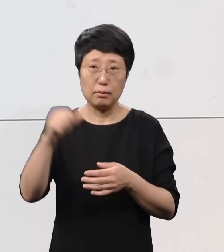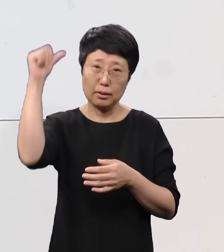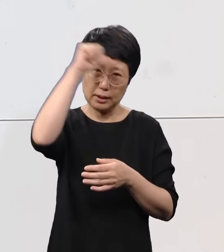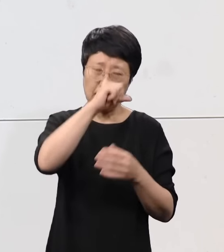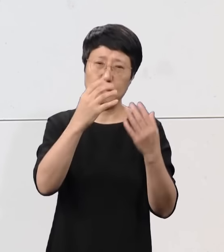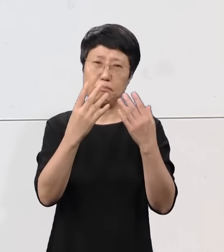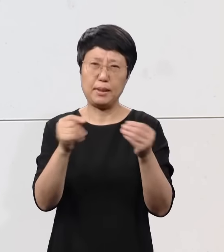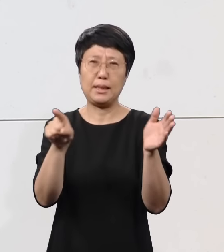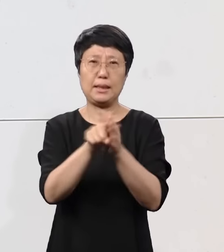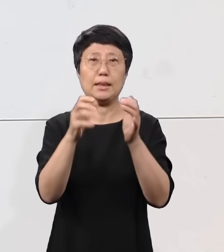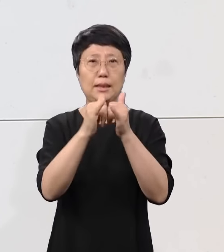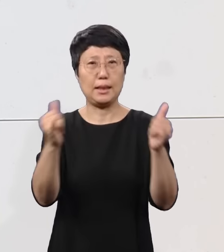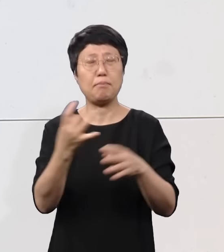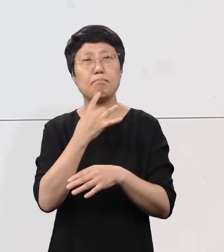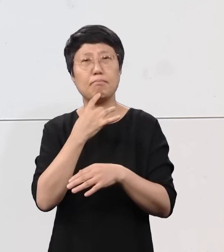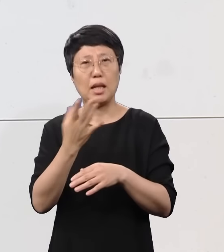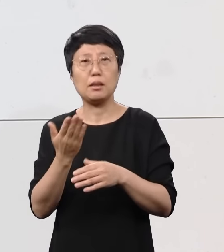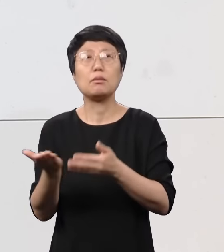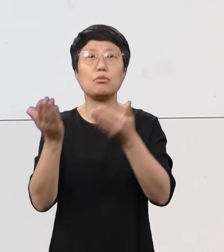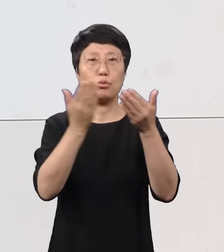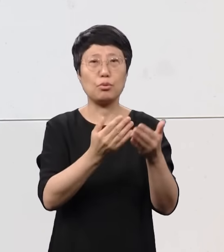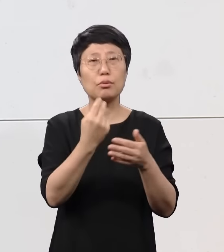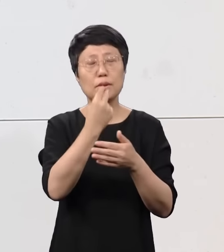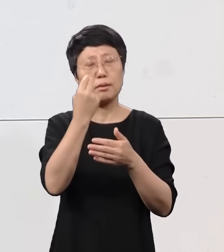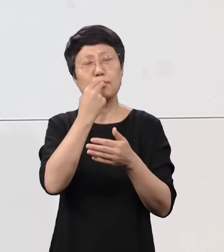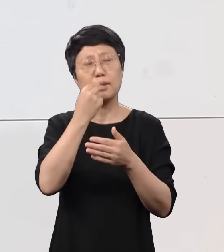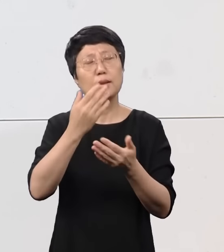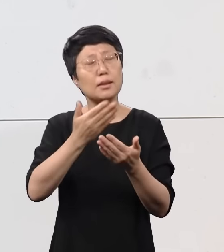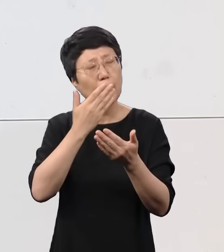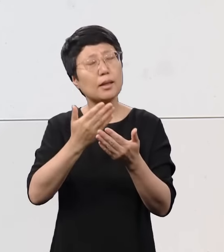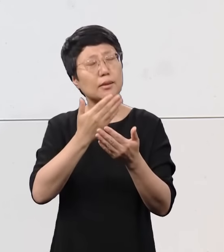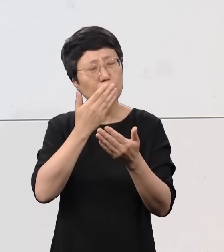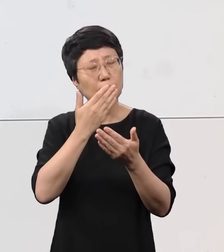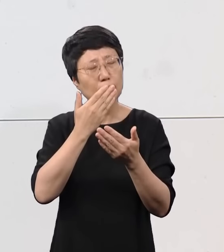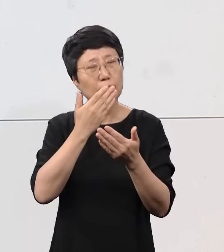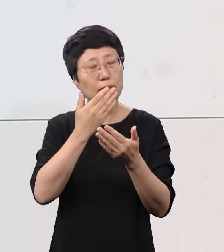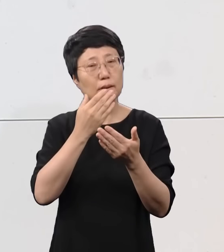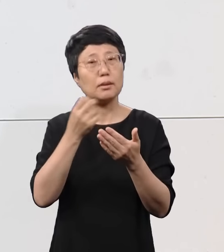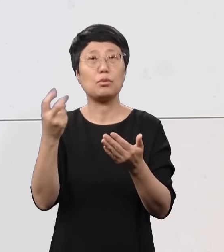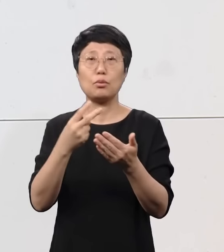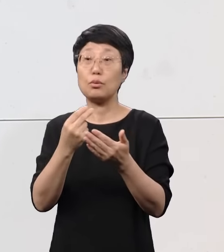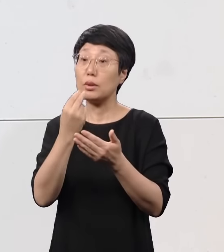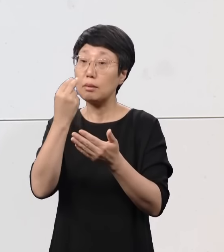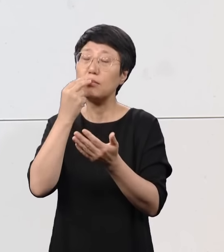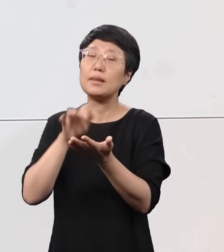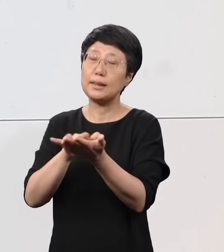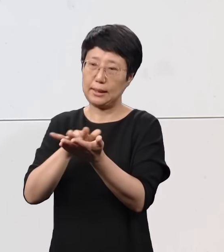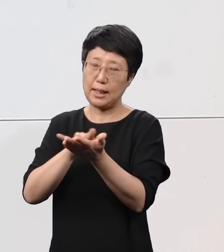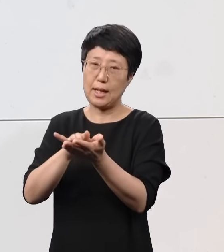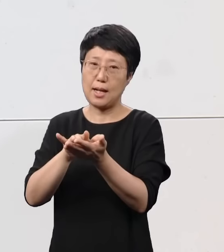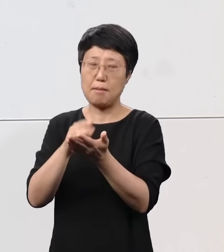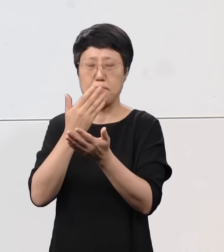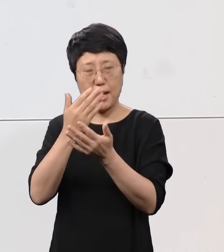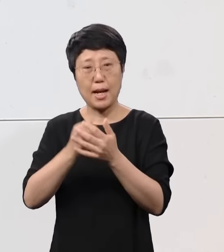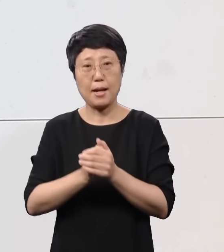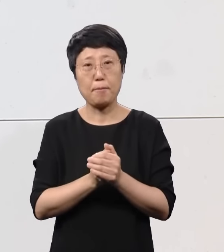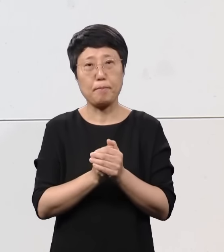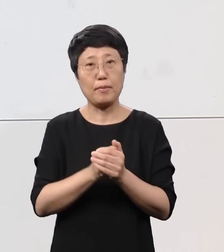신자들에게만 주어지는 생명의 양식이 됩니다 또 생명의 약이 되기도